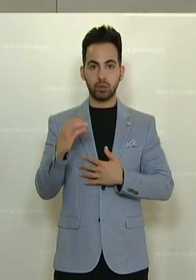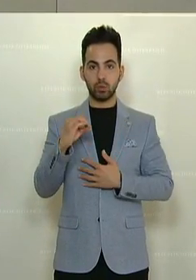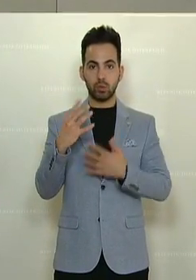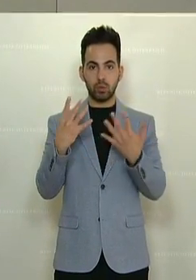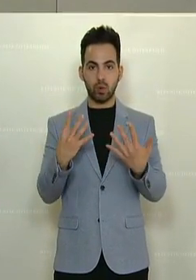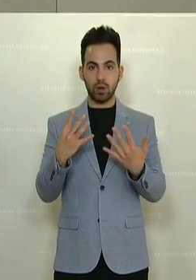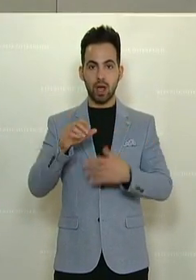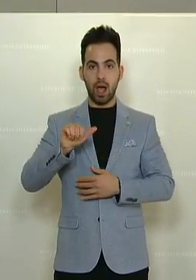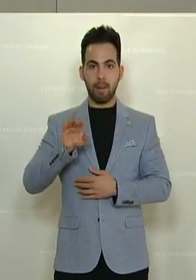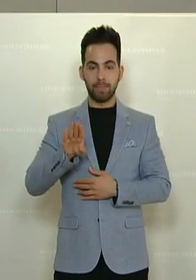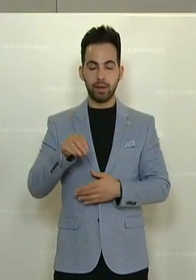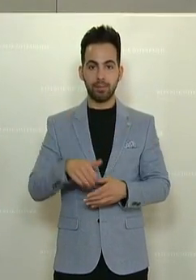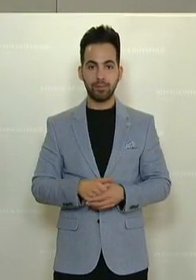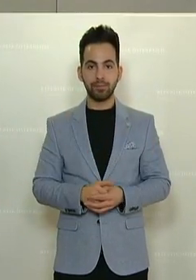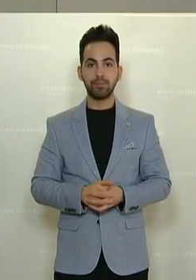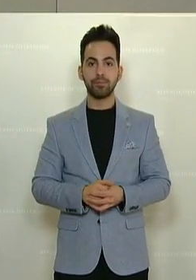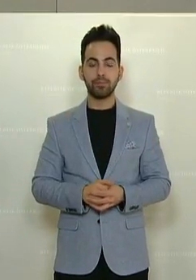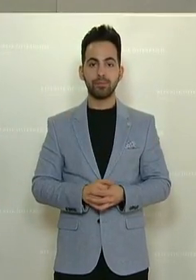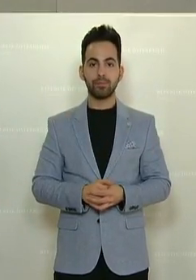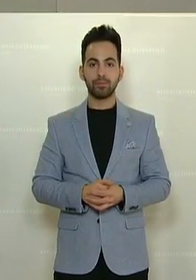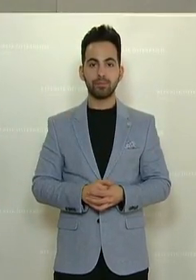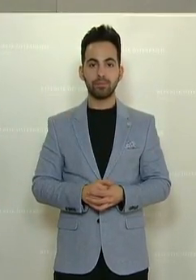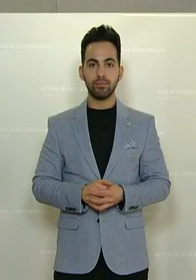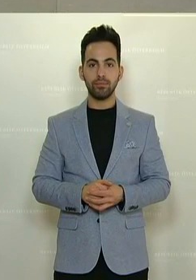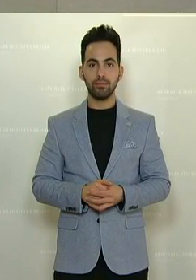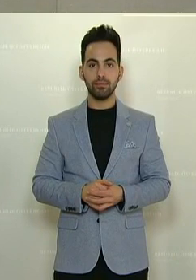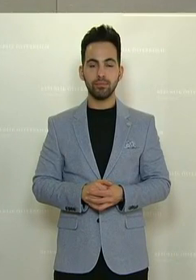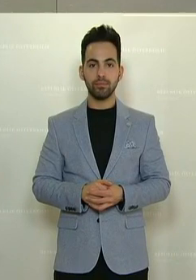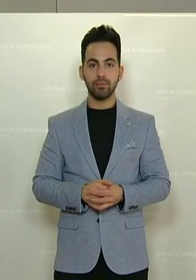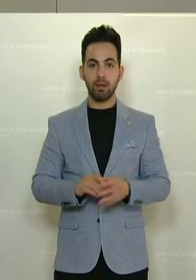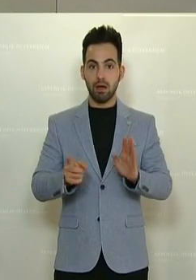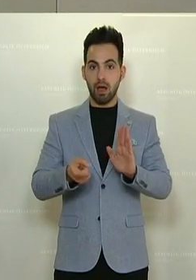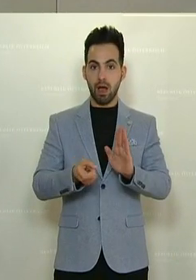4709 durch AB. Die erwähnte